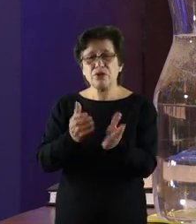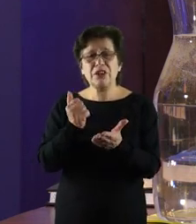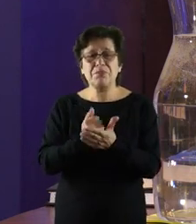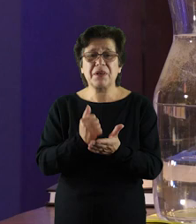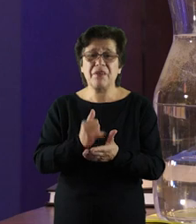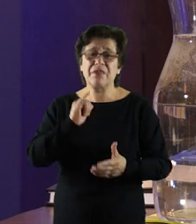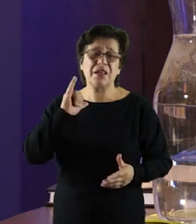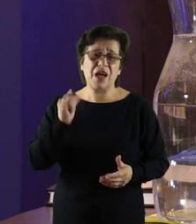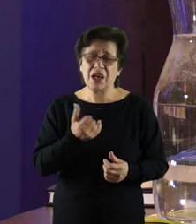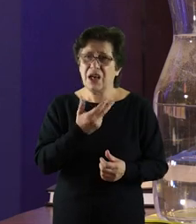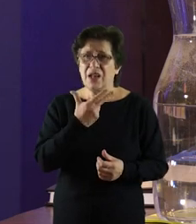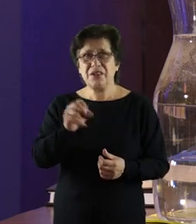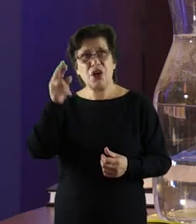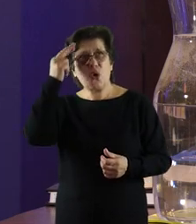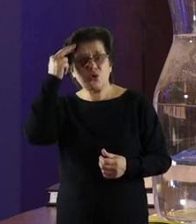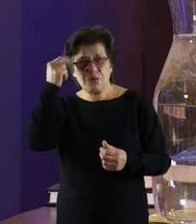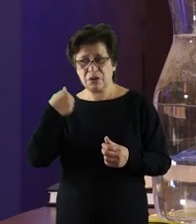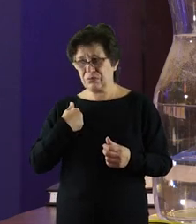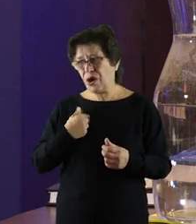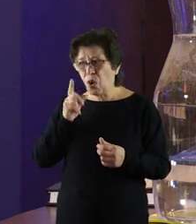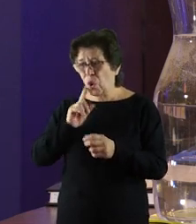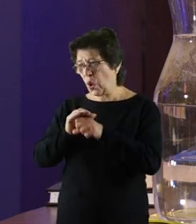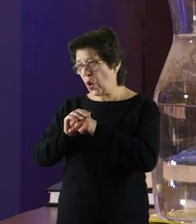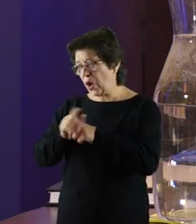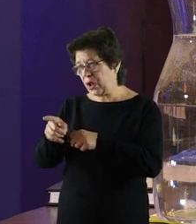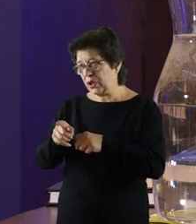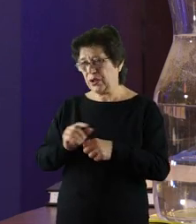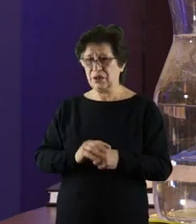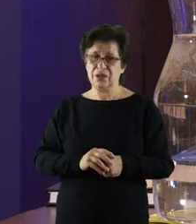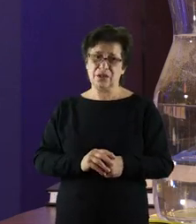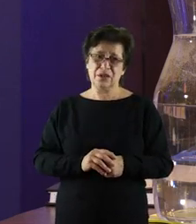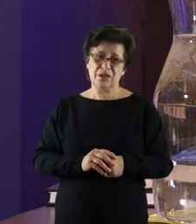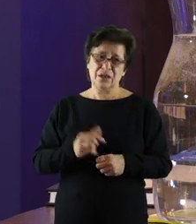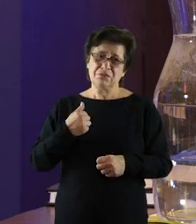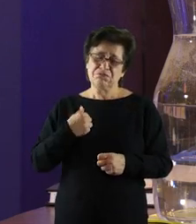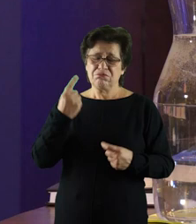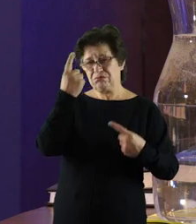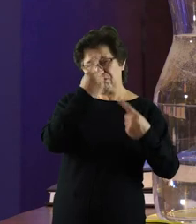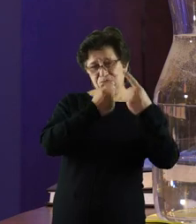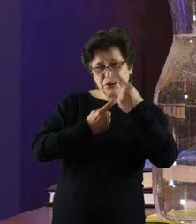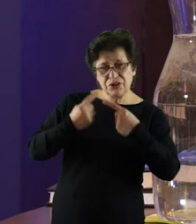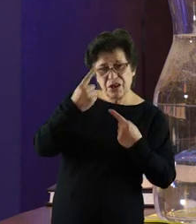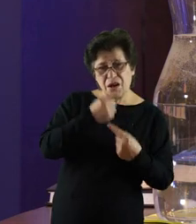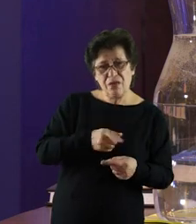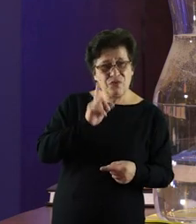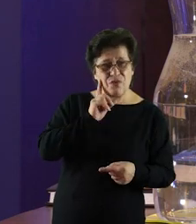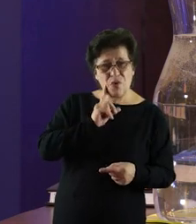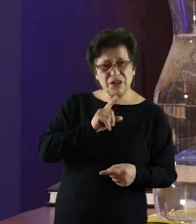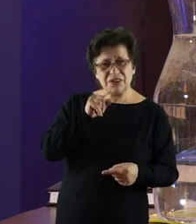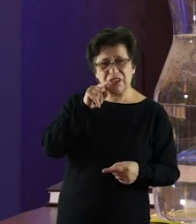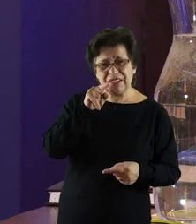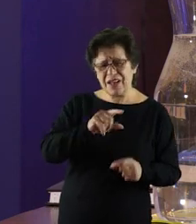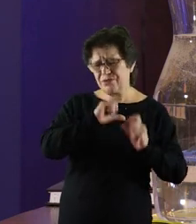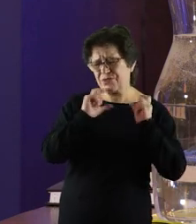takie jak niezrozumienie siebie czy kolegi, to także są małe dramaty i myślę, że właśnie te